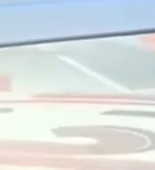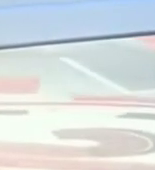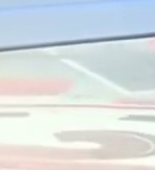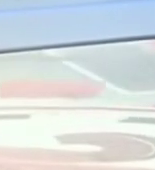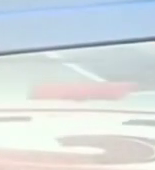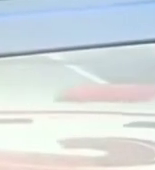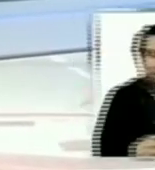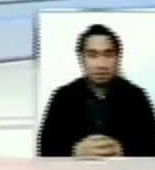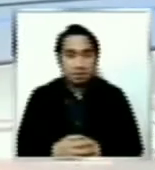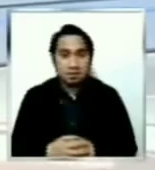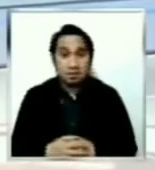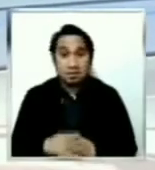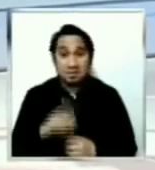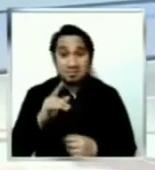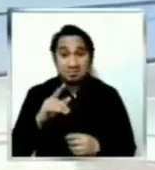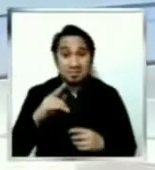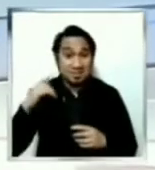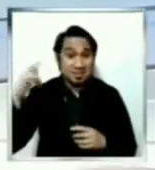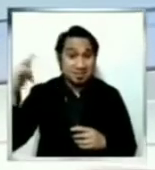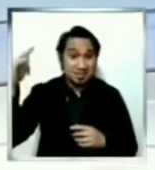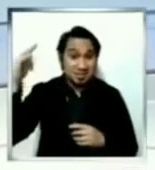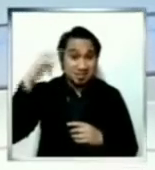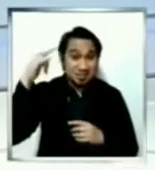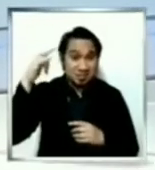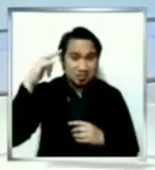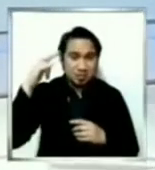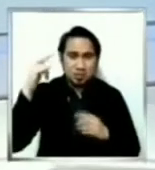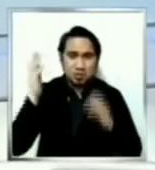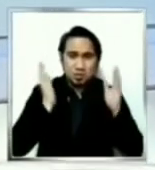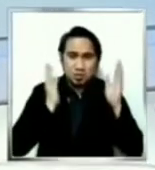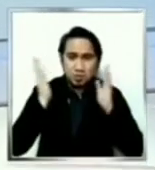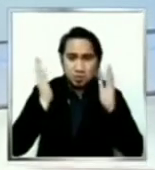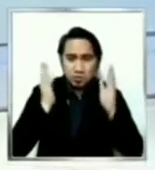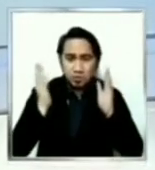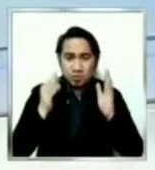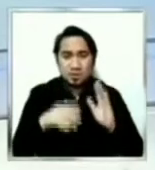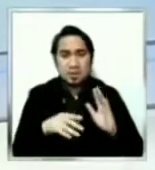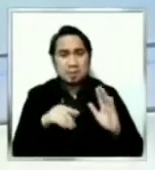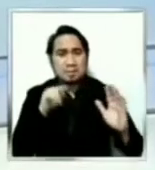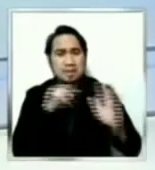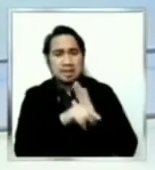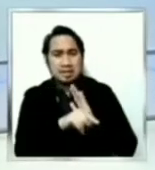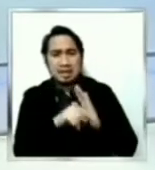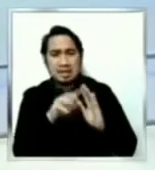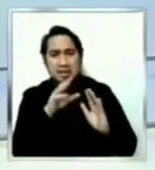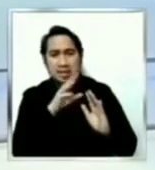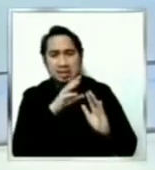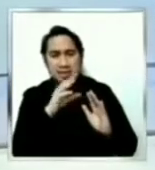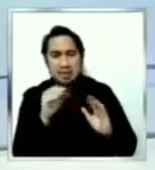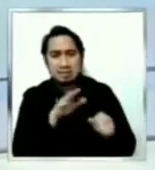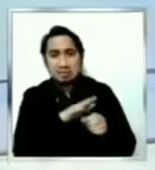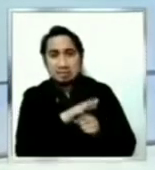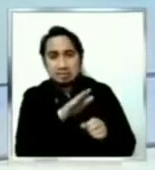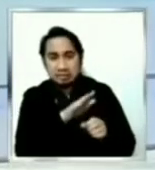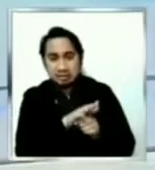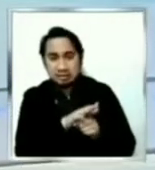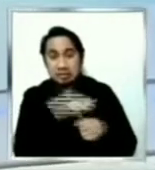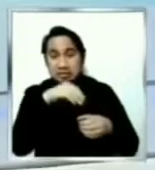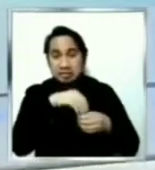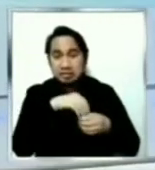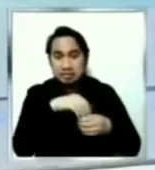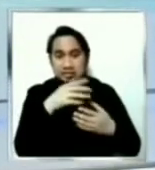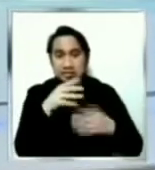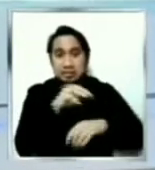Isang flight attendant ang hinalay umano at pinatay sa isang hotel sa lungsod ng Makati. Sa 11 itinuturing na suspect sa